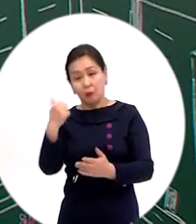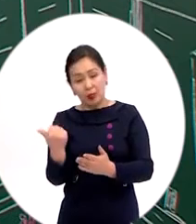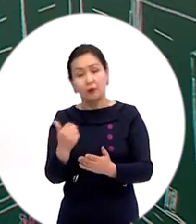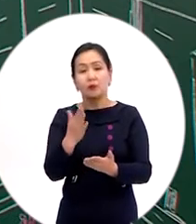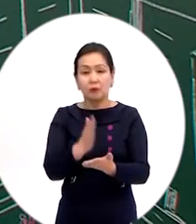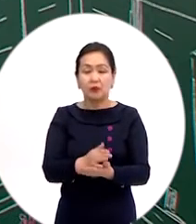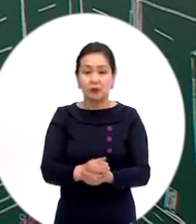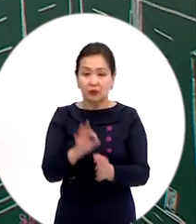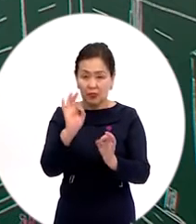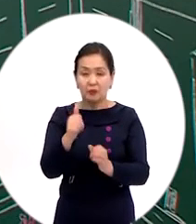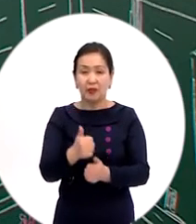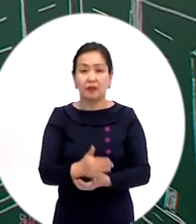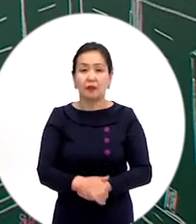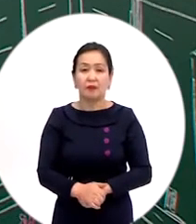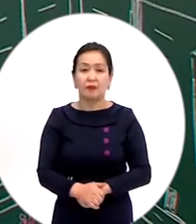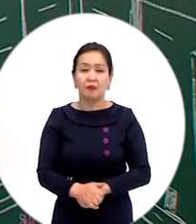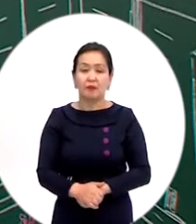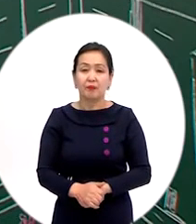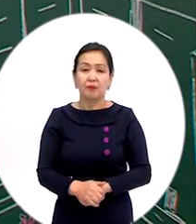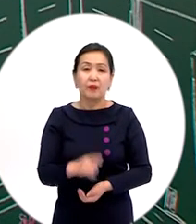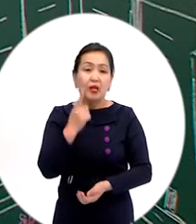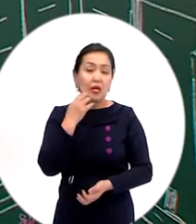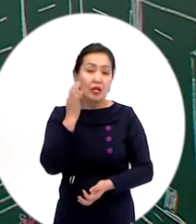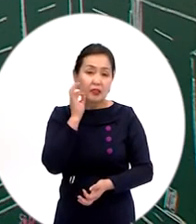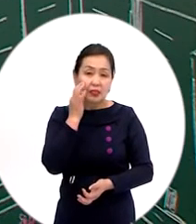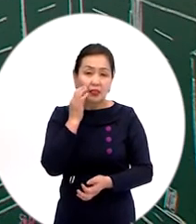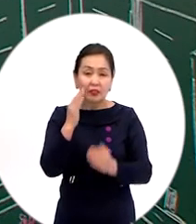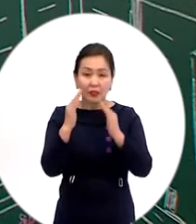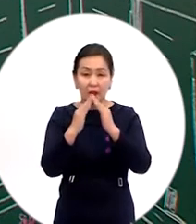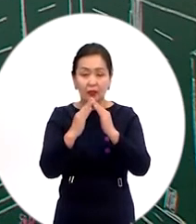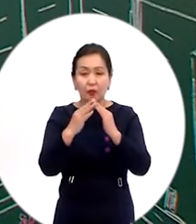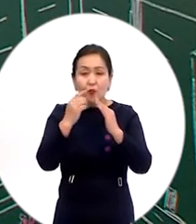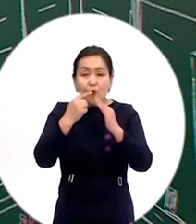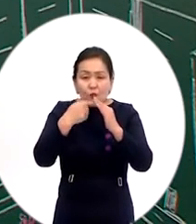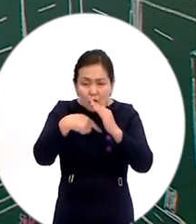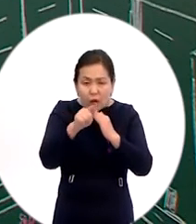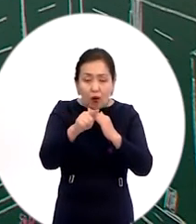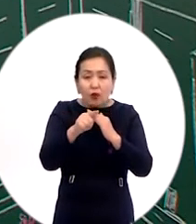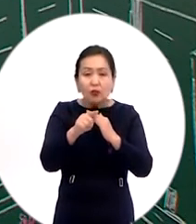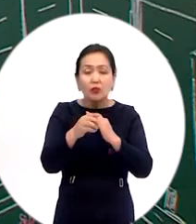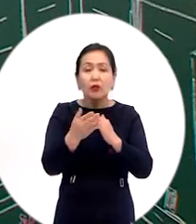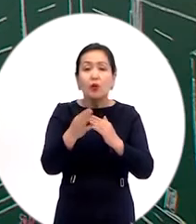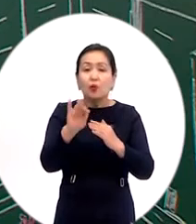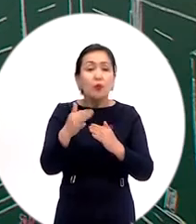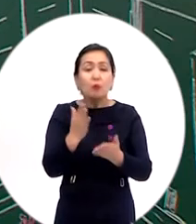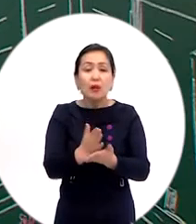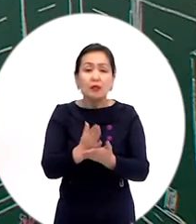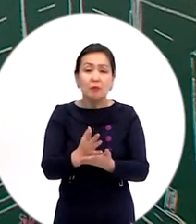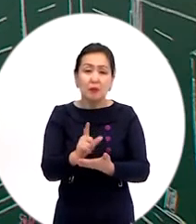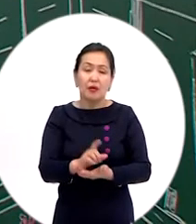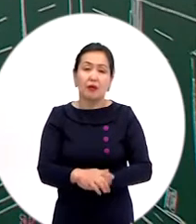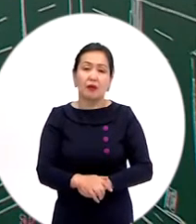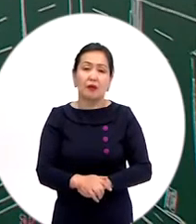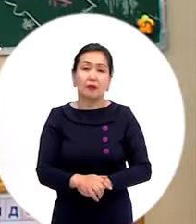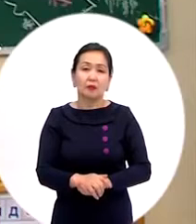талд. Сайн байна. За, тэгвэл Эльсагийн гэртээ хамгийн ойрхон нь ямар газар байсан